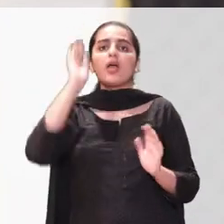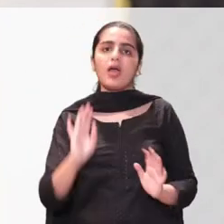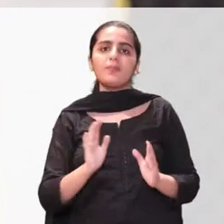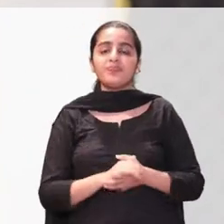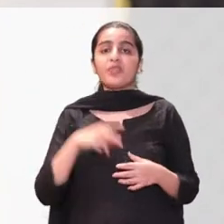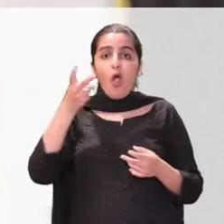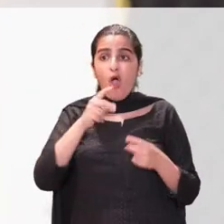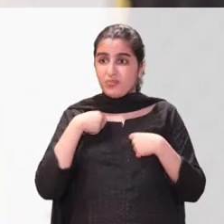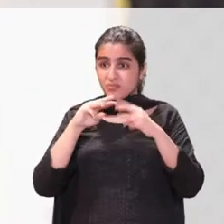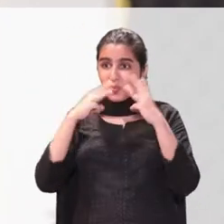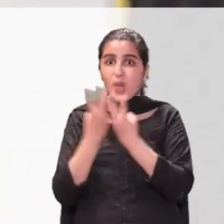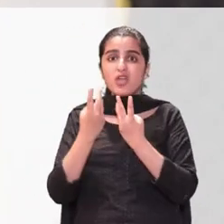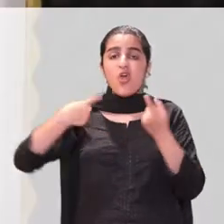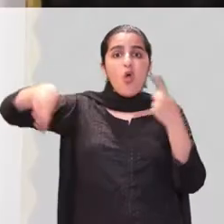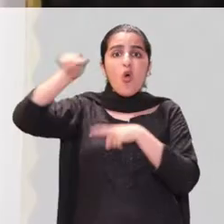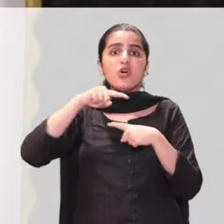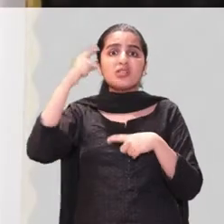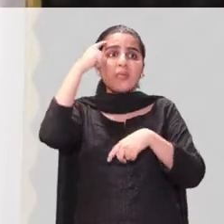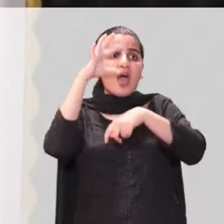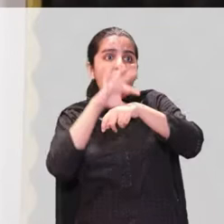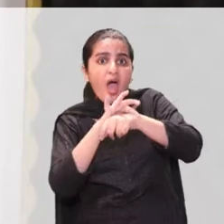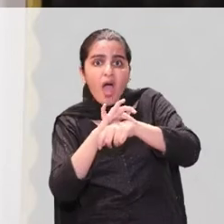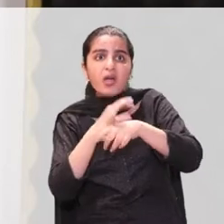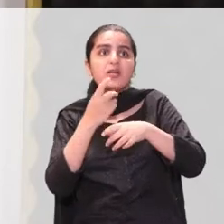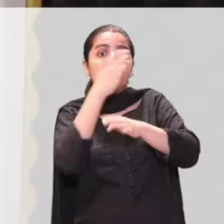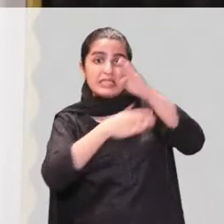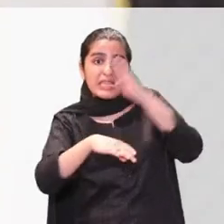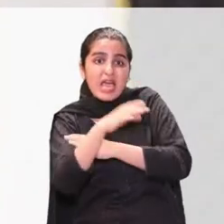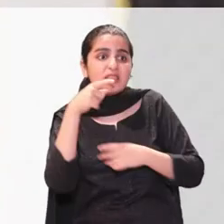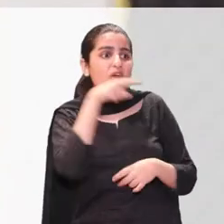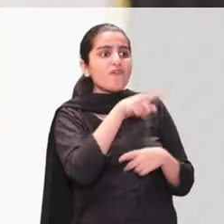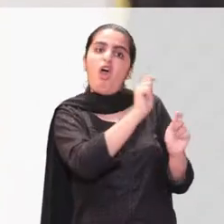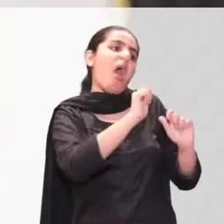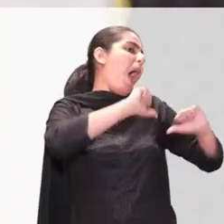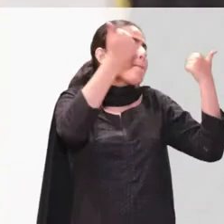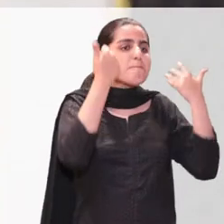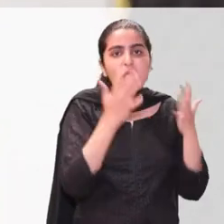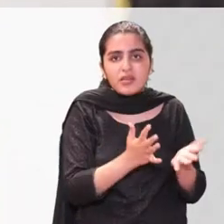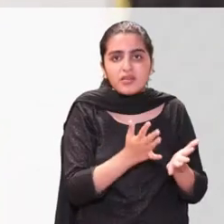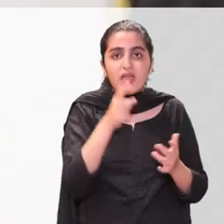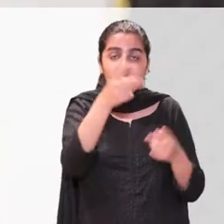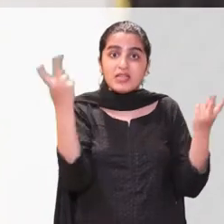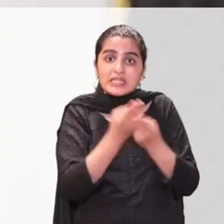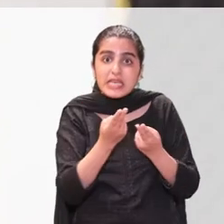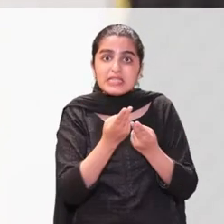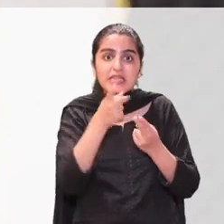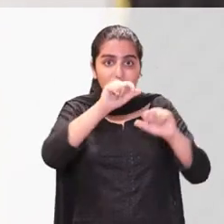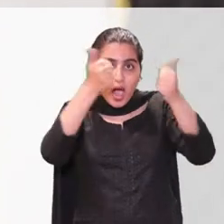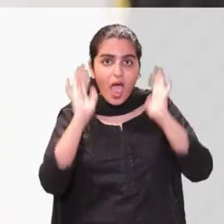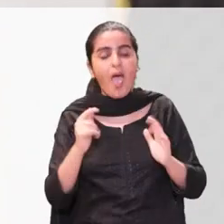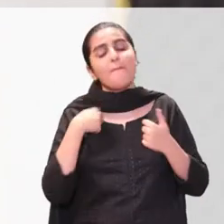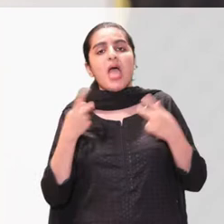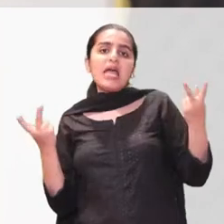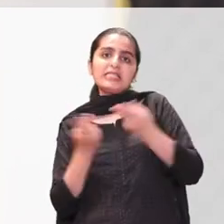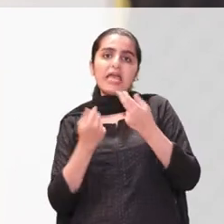हमारे मौसम में तो मेंटल एबिलिटी की बात ही नहीं होती है फिजिकल डिसेबल लोगों को किड्स साइज की जाता है कुछ नहीं कर सकते हैं जैसे आप ने